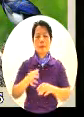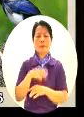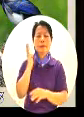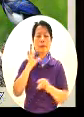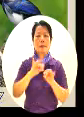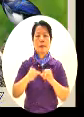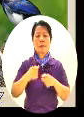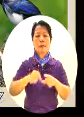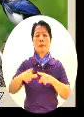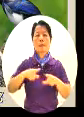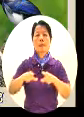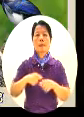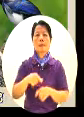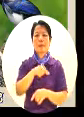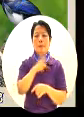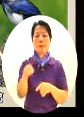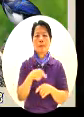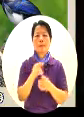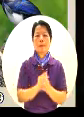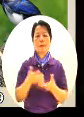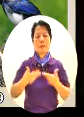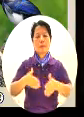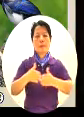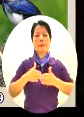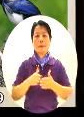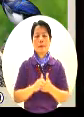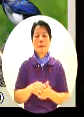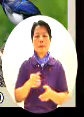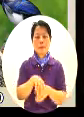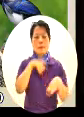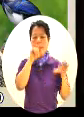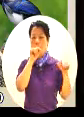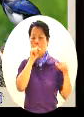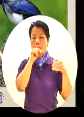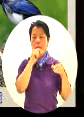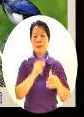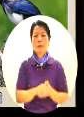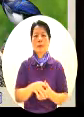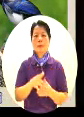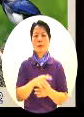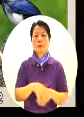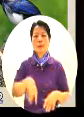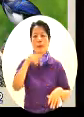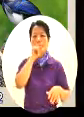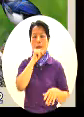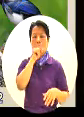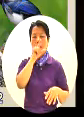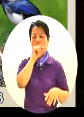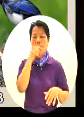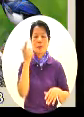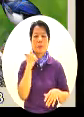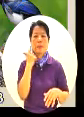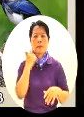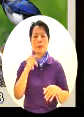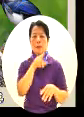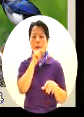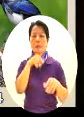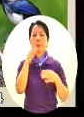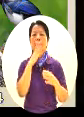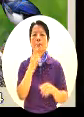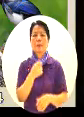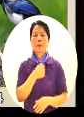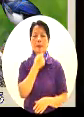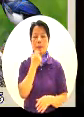园哈，它一个非常重要一个鸟类哈，这是黄鹂了哈，啊，这是喜鹊了